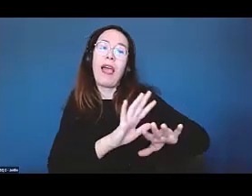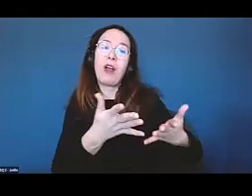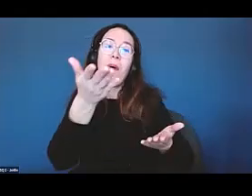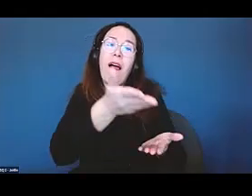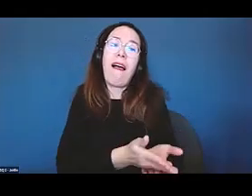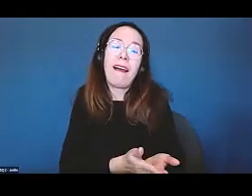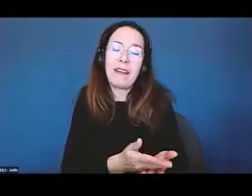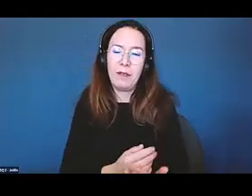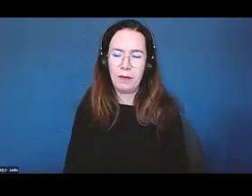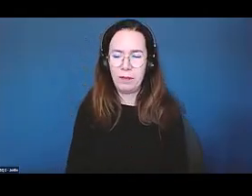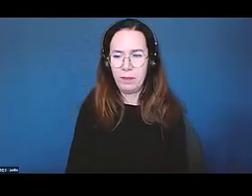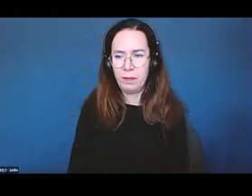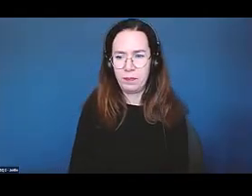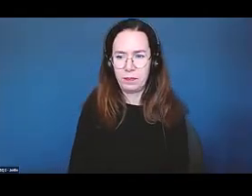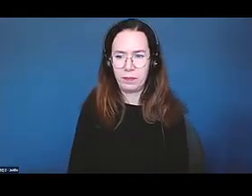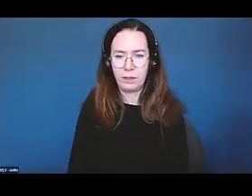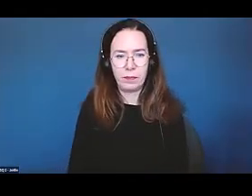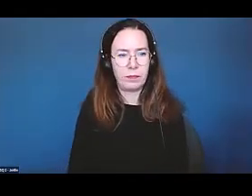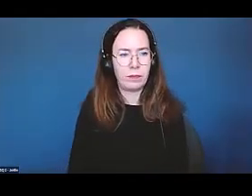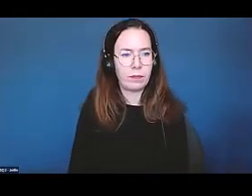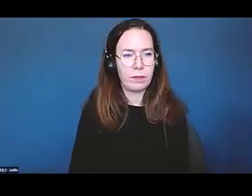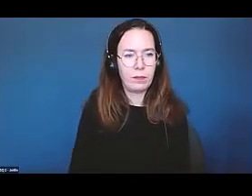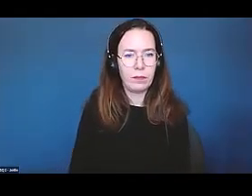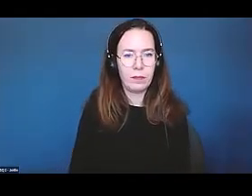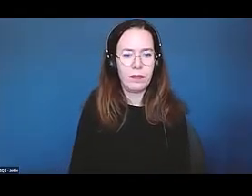se présentent.